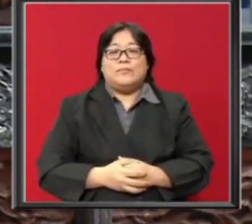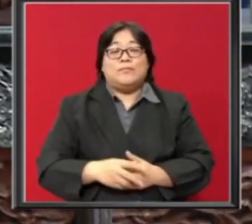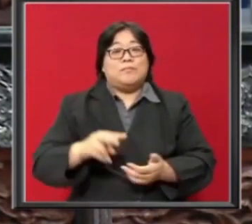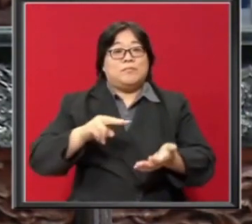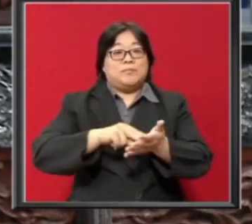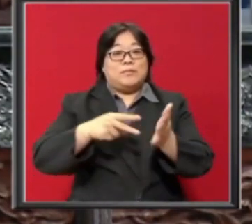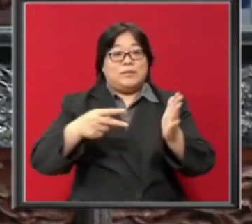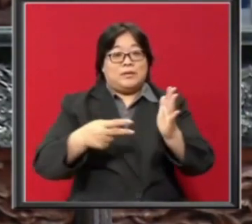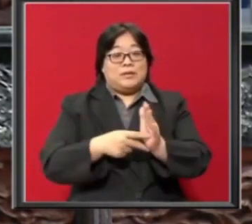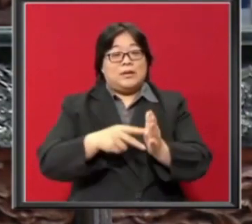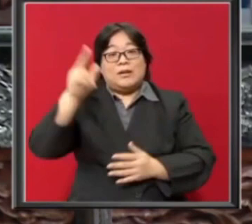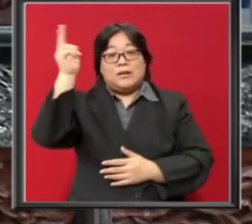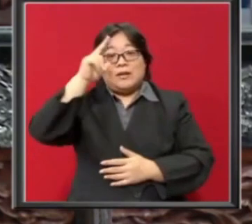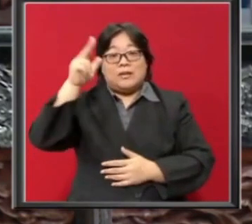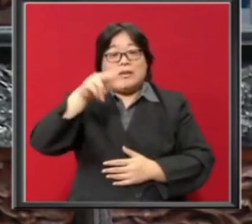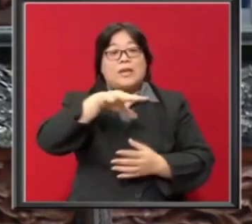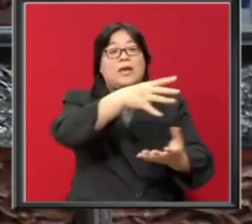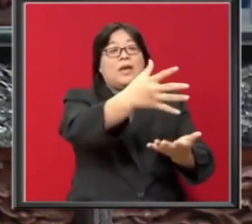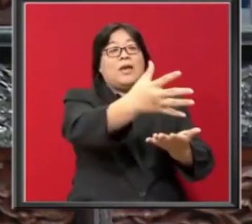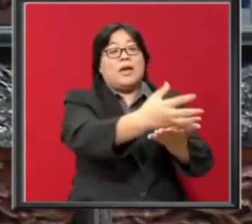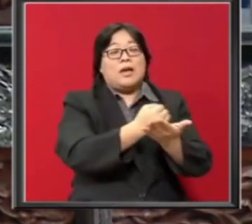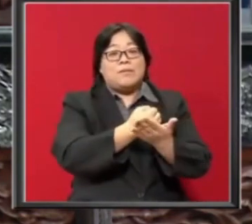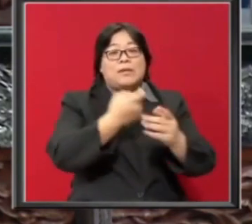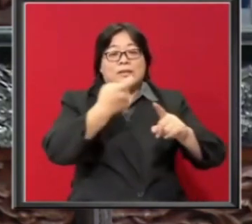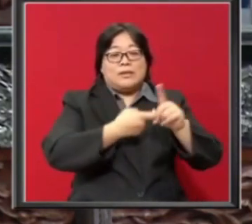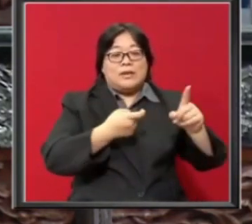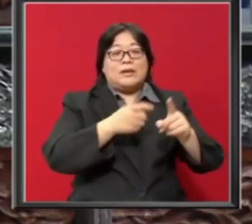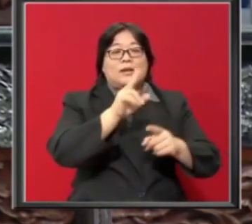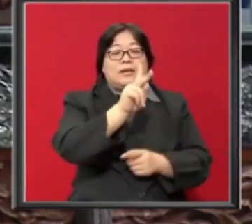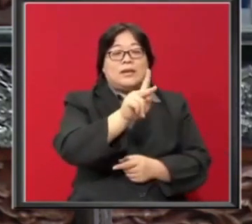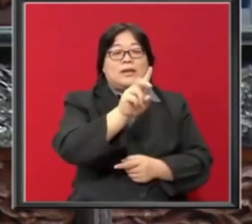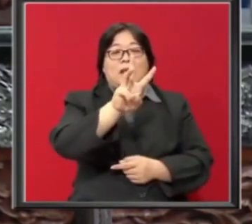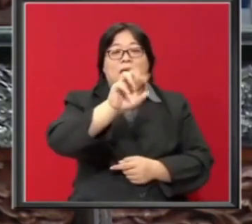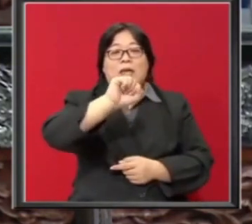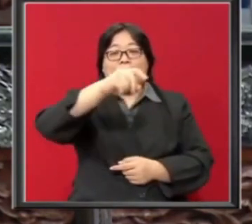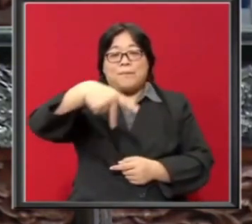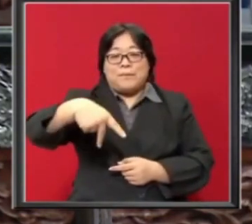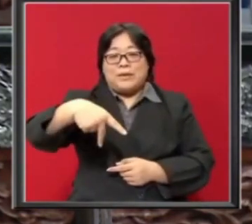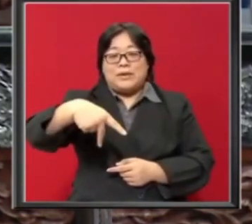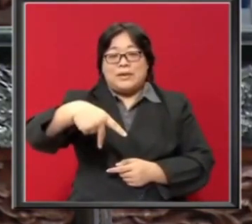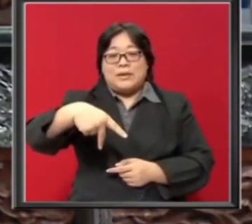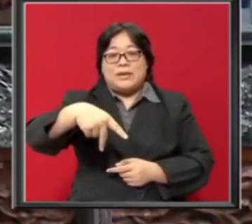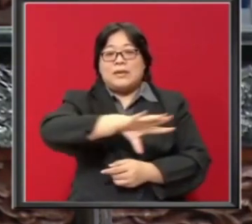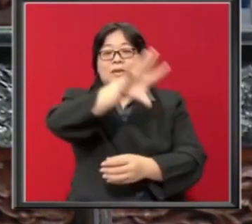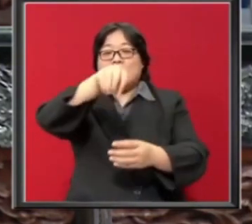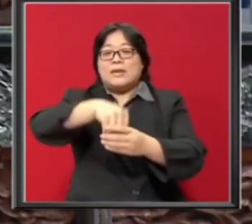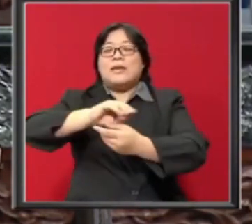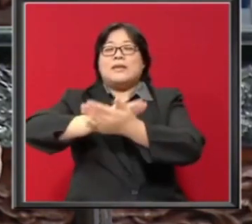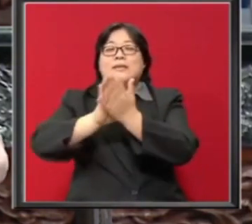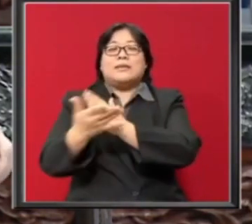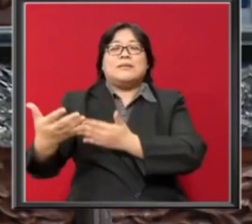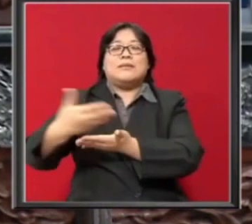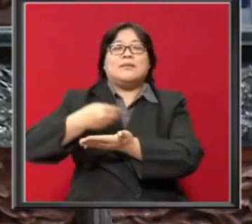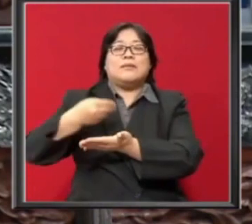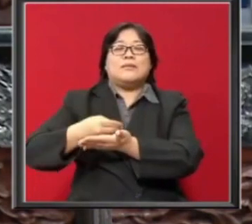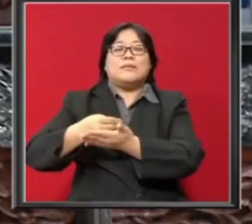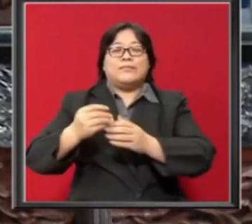mananya kerajaan ambil daripada kumpulan uang amanah pensil masuk sebagai pendapatan